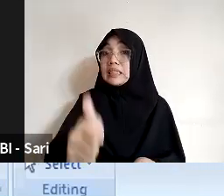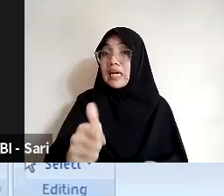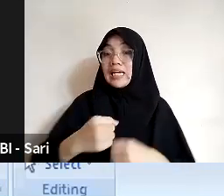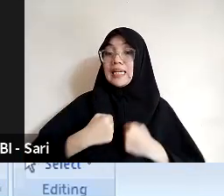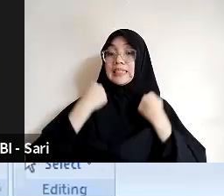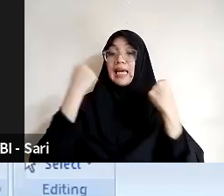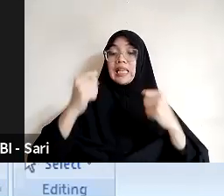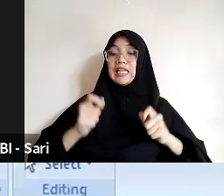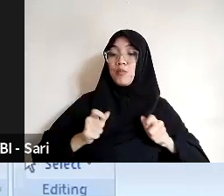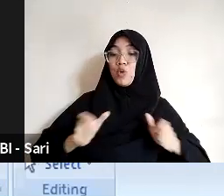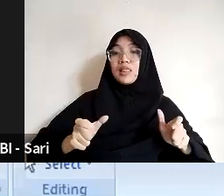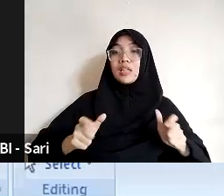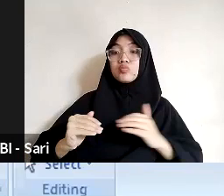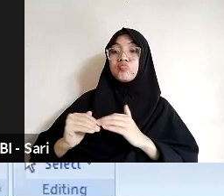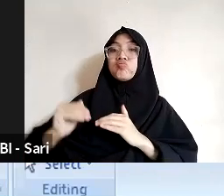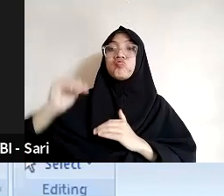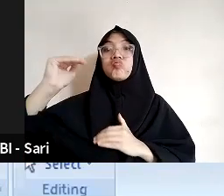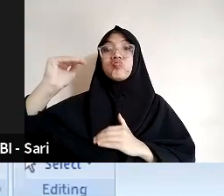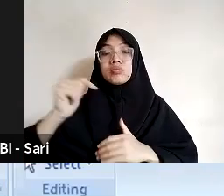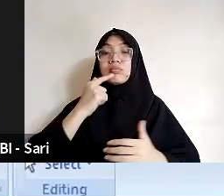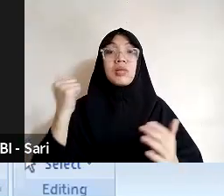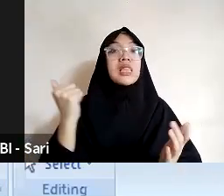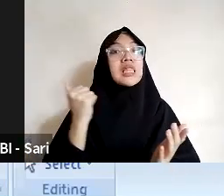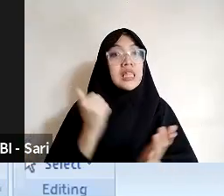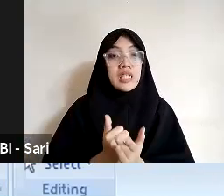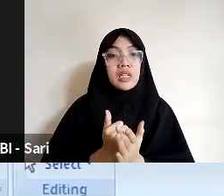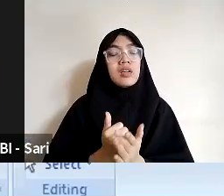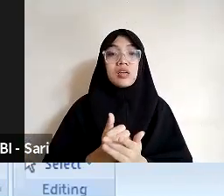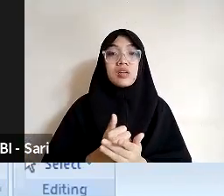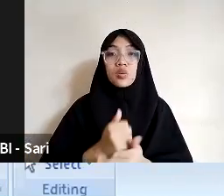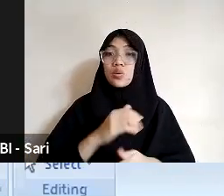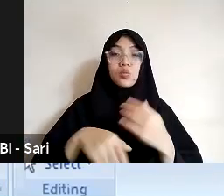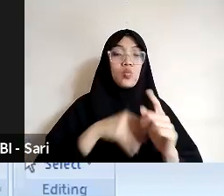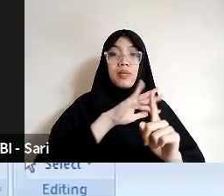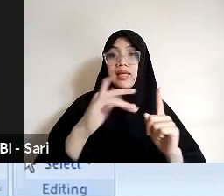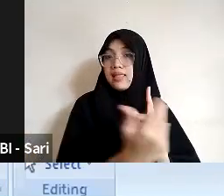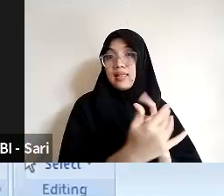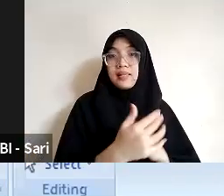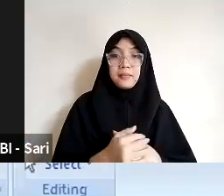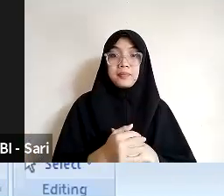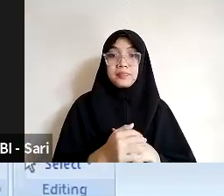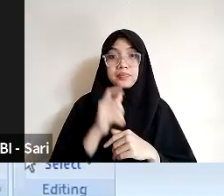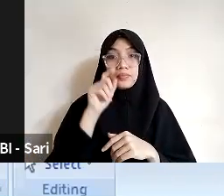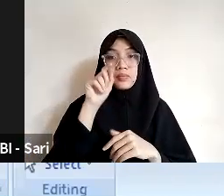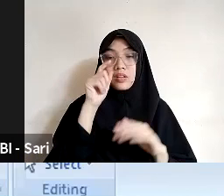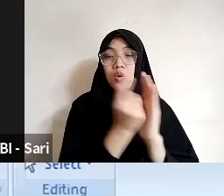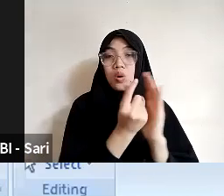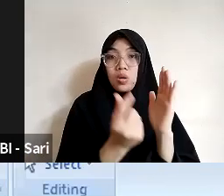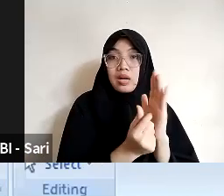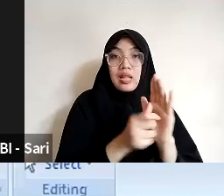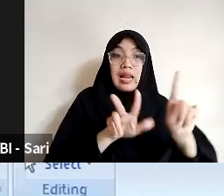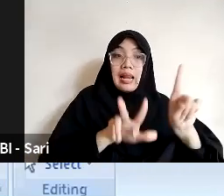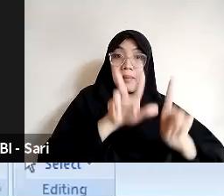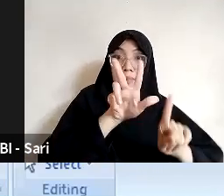imunitas naik, dan itu kemudian yang penting bagi masyarakat. Nah, Undang-Undang 18 tahun 2002,